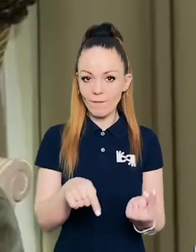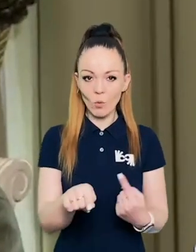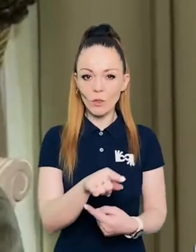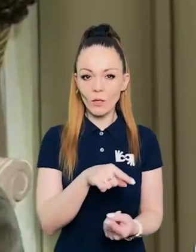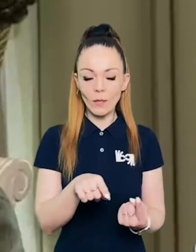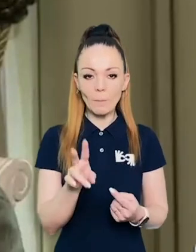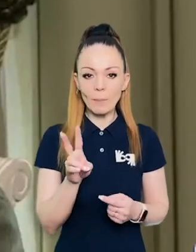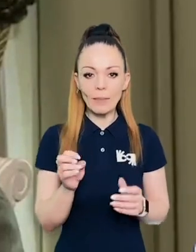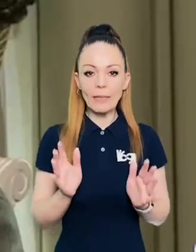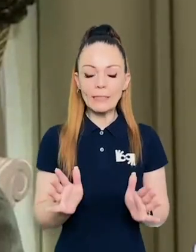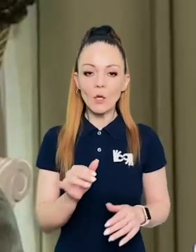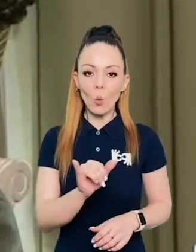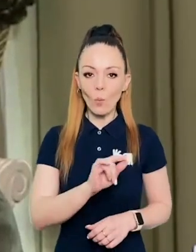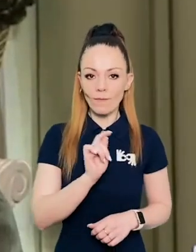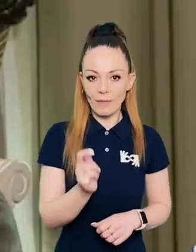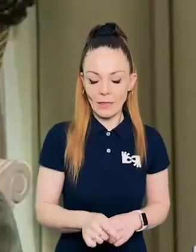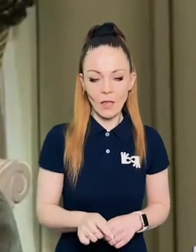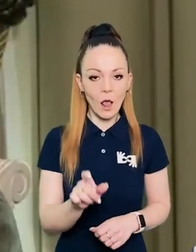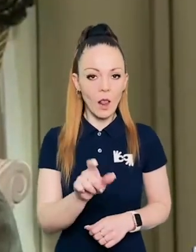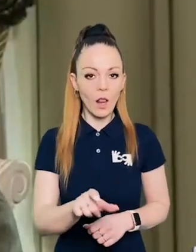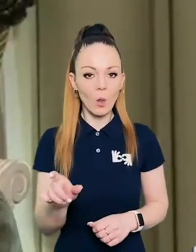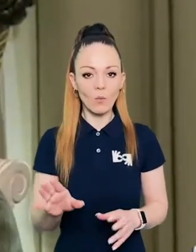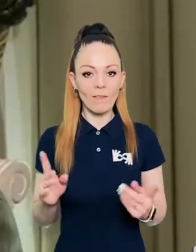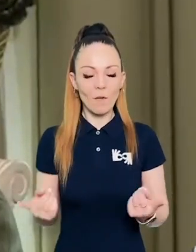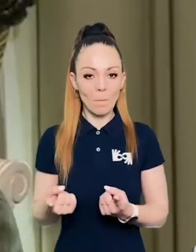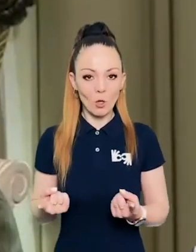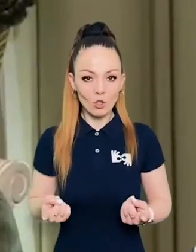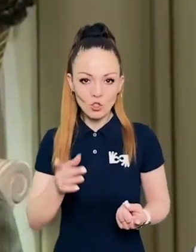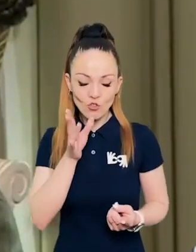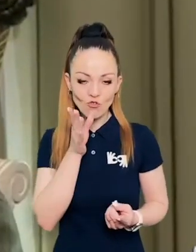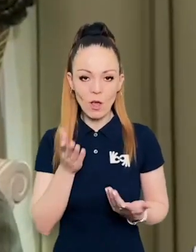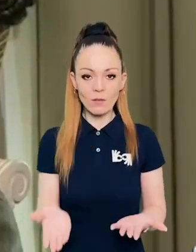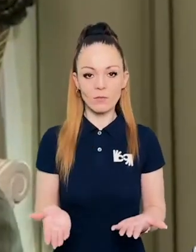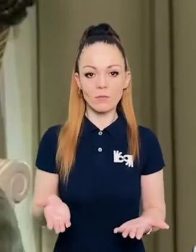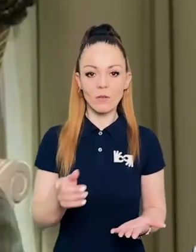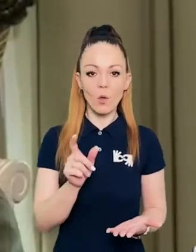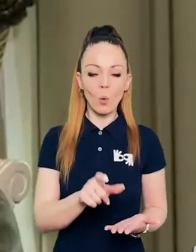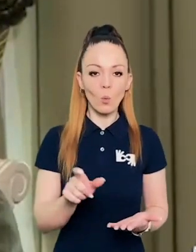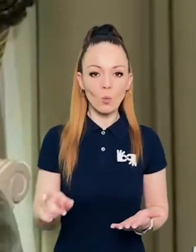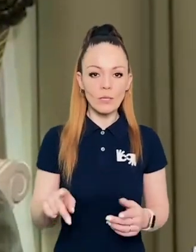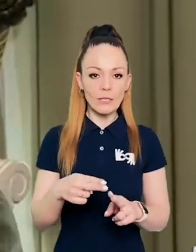вони ж не тільки у війні, люди в мирний час,